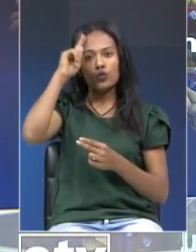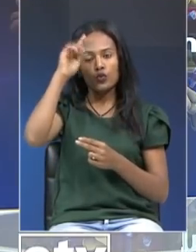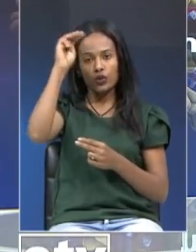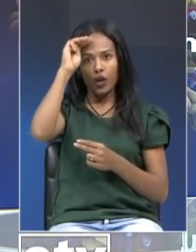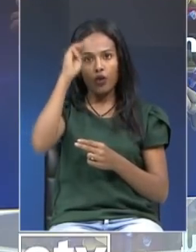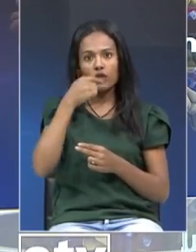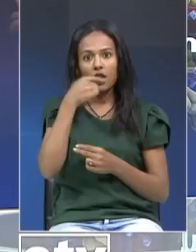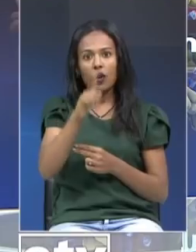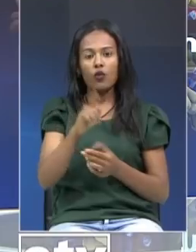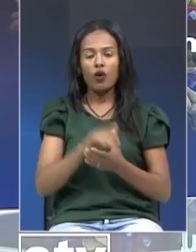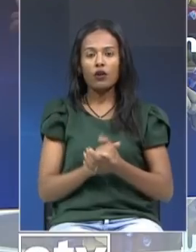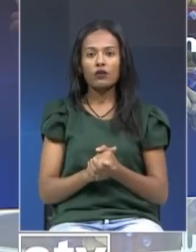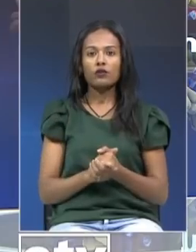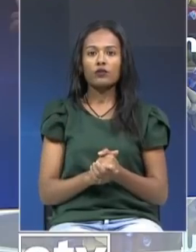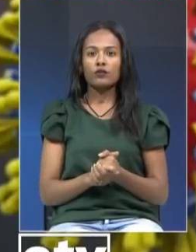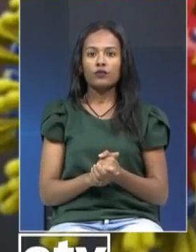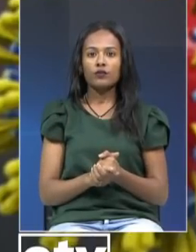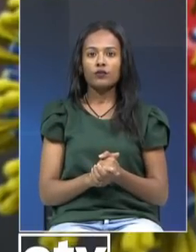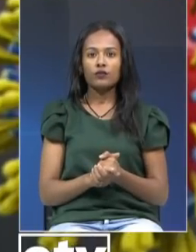ተናግረዋል። አለም ይልፉ።